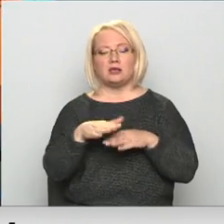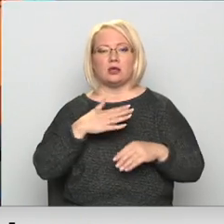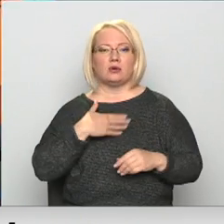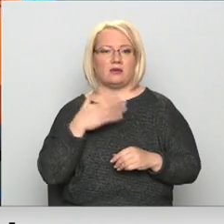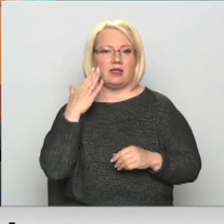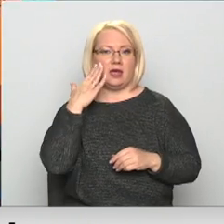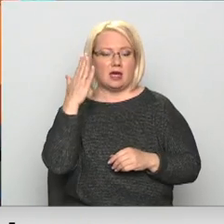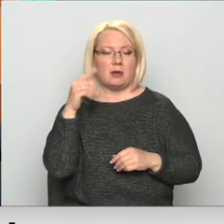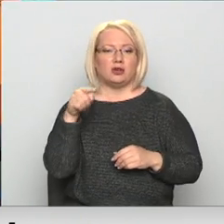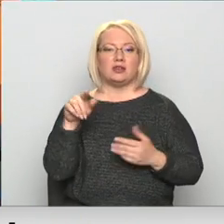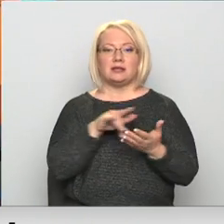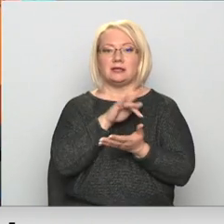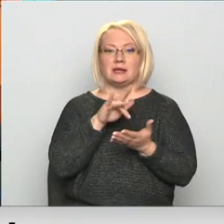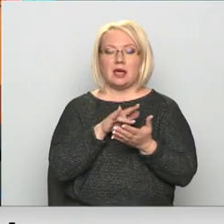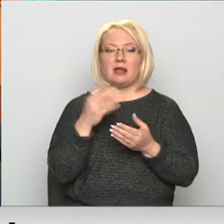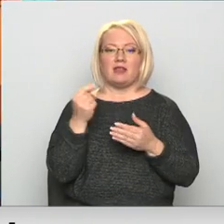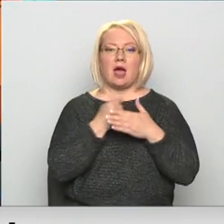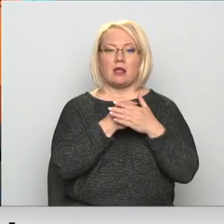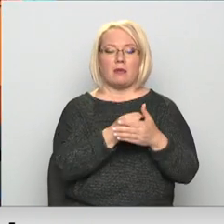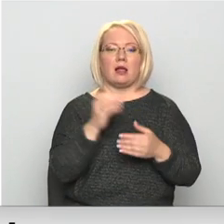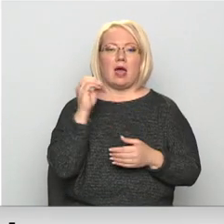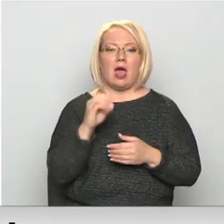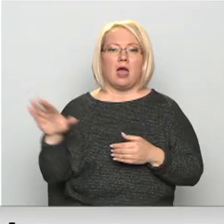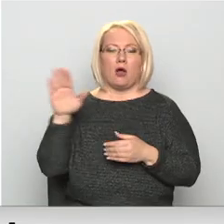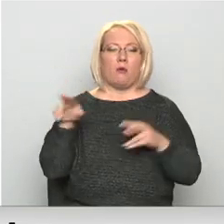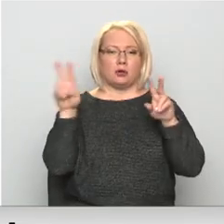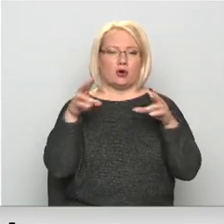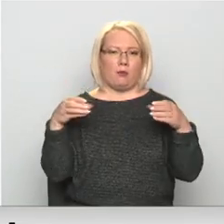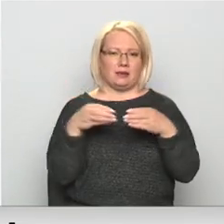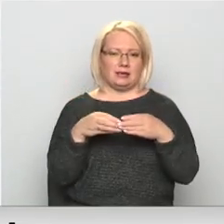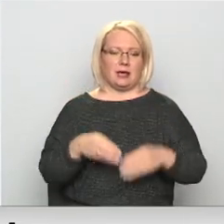Europe Direct centrus finansiāli atbalsta Eiropas komisija. Ieva Benefelde, Ivo Peršavits,